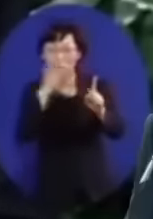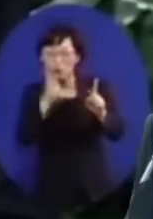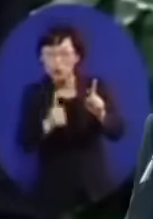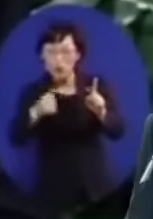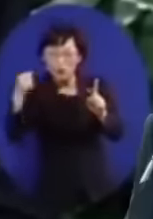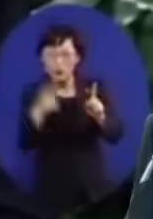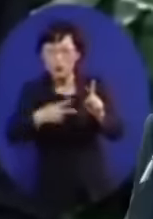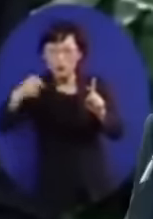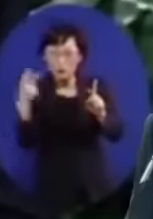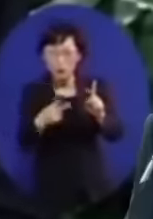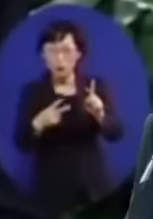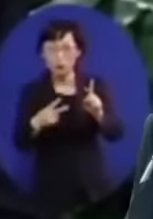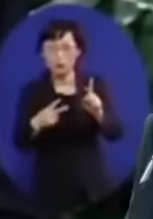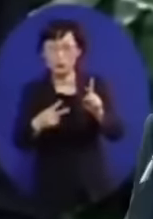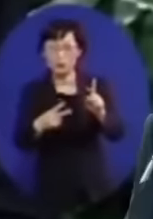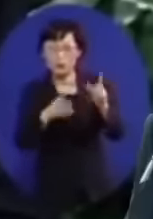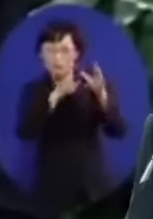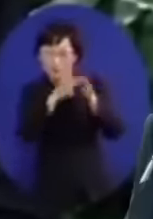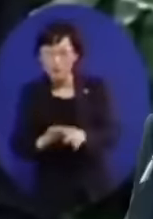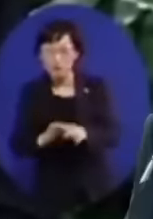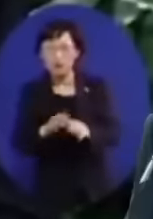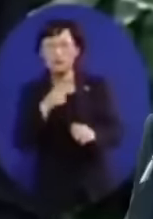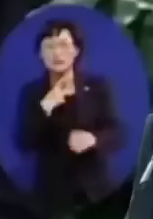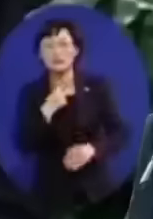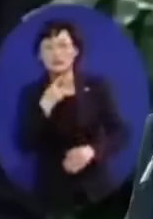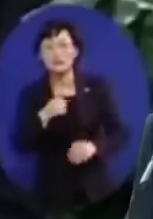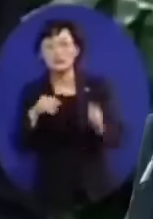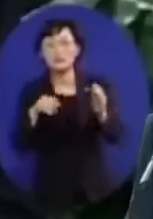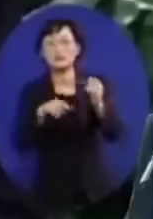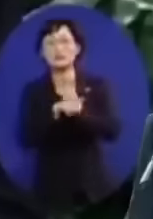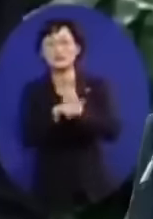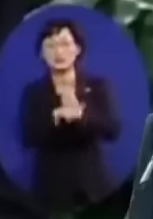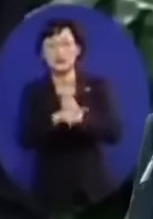계속해서 지는 것을 말하는 것입니다. 겨울철에